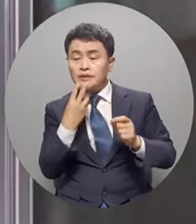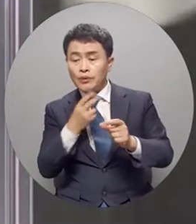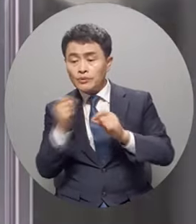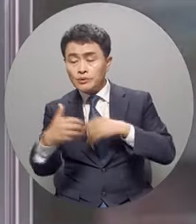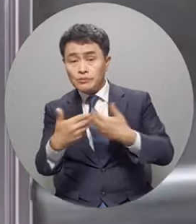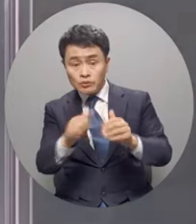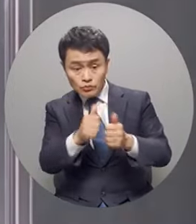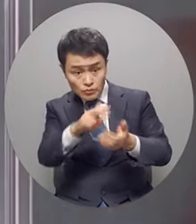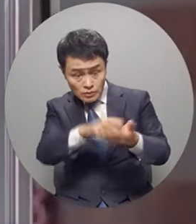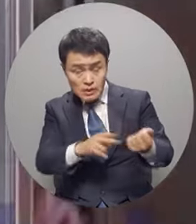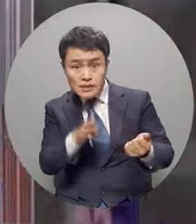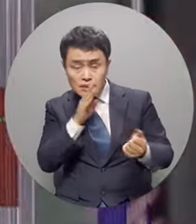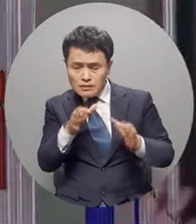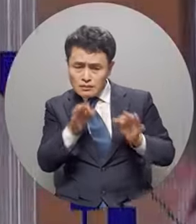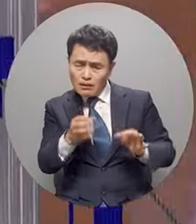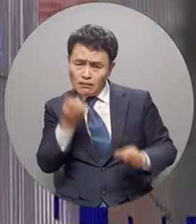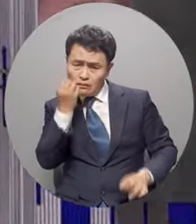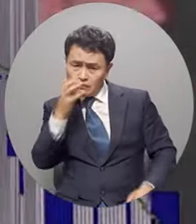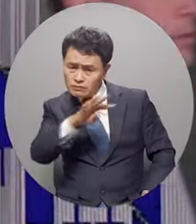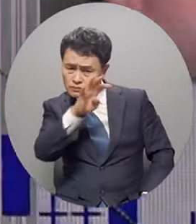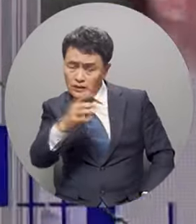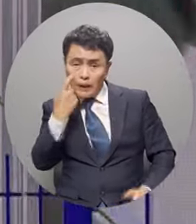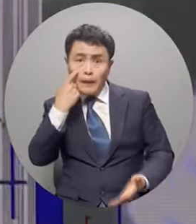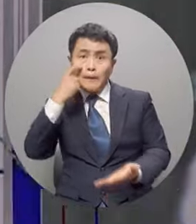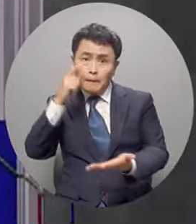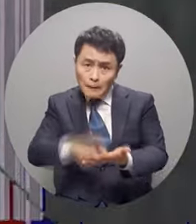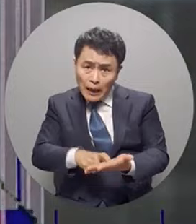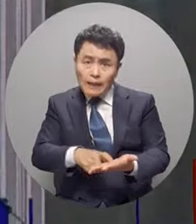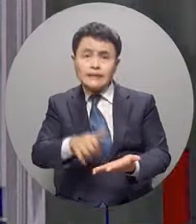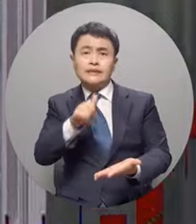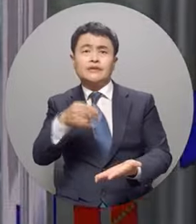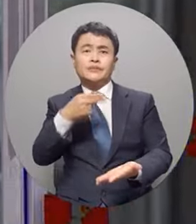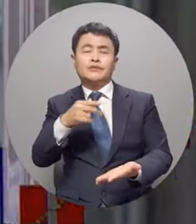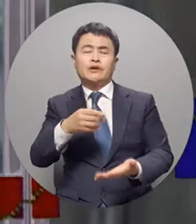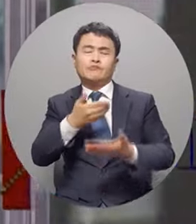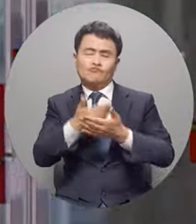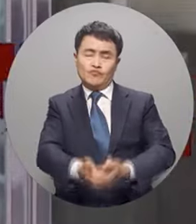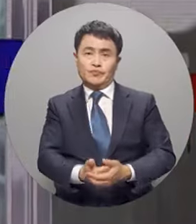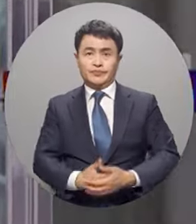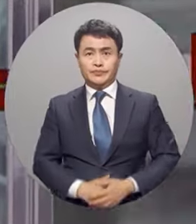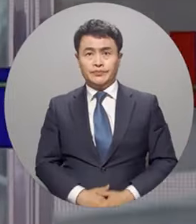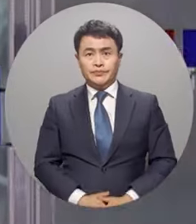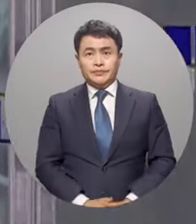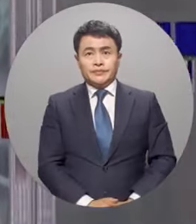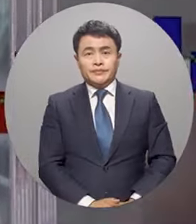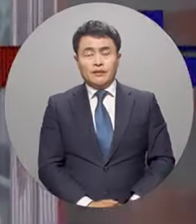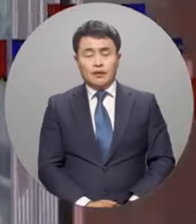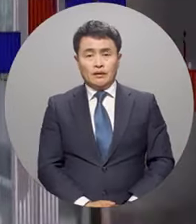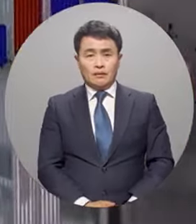좌해 실제 이상거래 혐의점이 확인되는지 관건이 될 전망입니다 MBC 뉴스 박인수